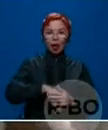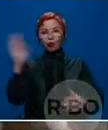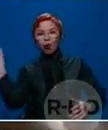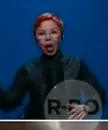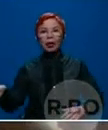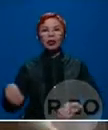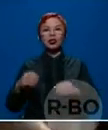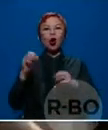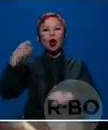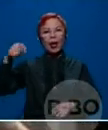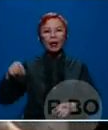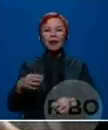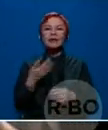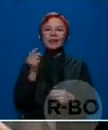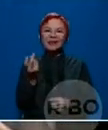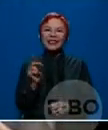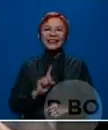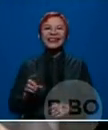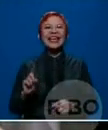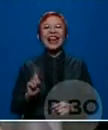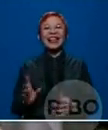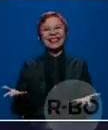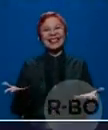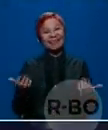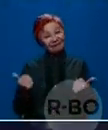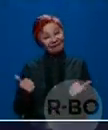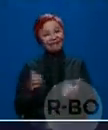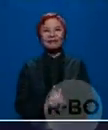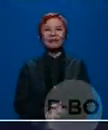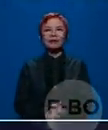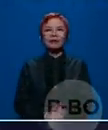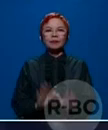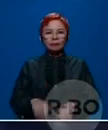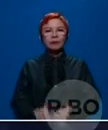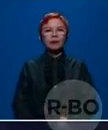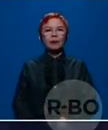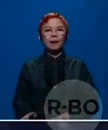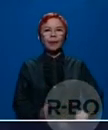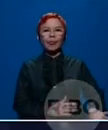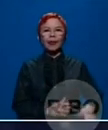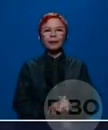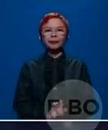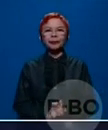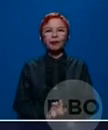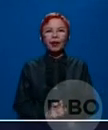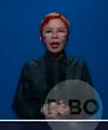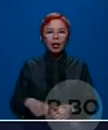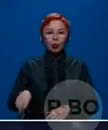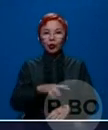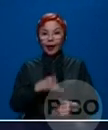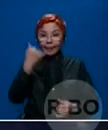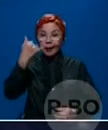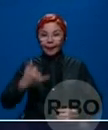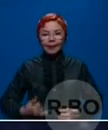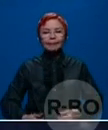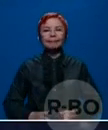I waktunya habis Baiklah sekarang hadirin penonton paslon kita masuk ke putaran terakhir di segmen